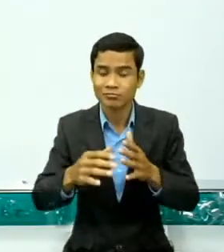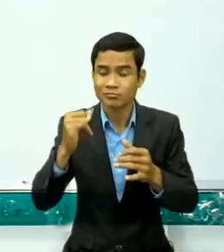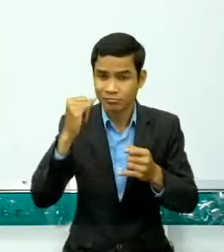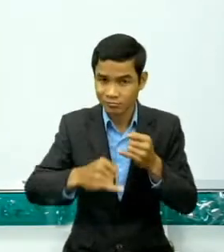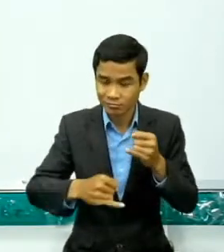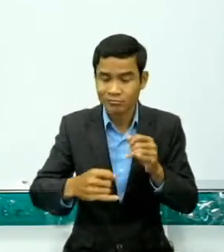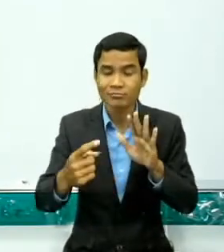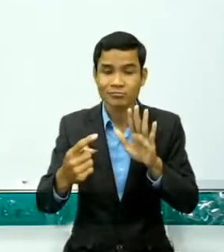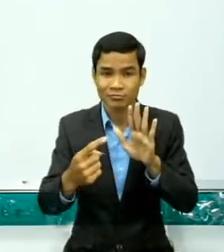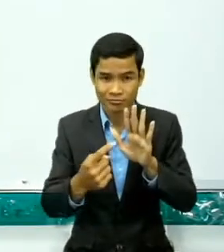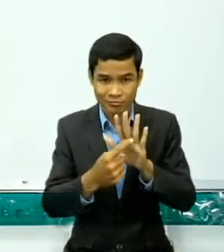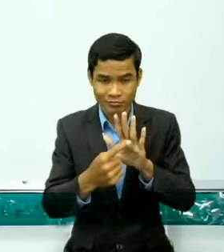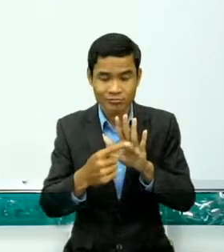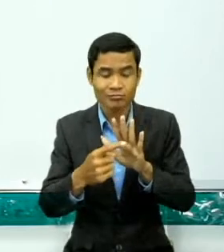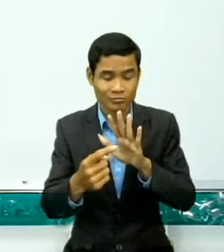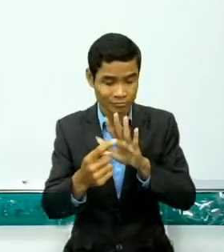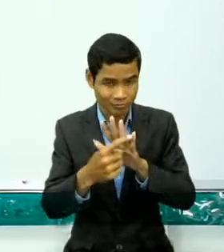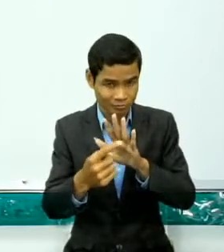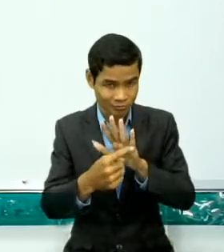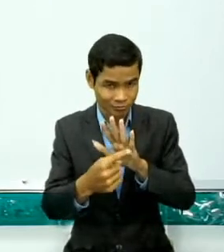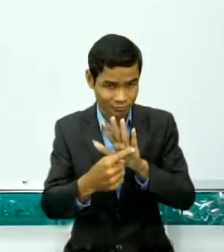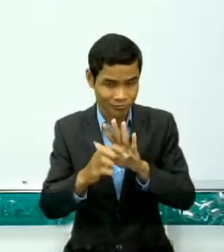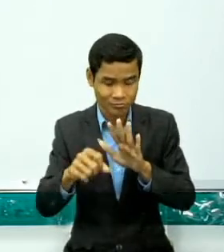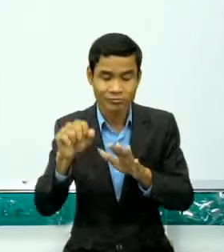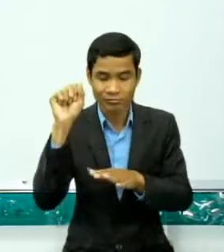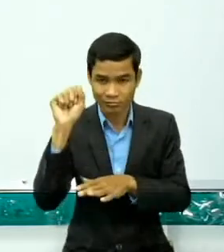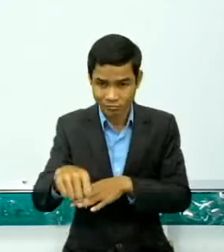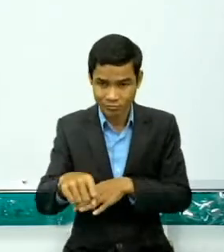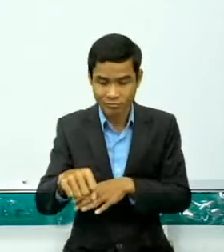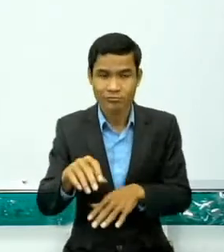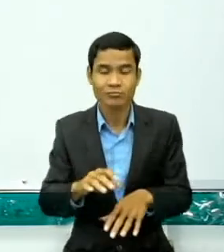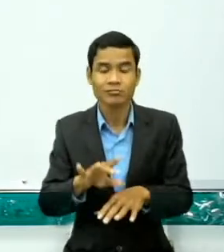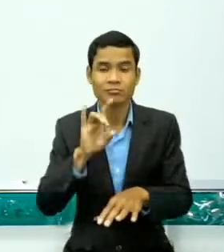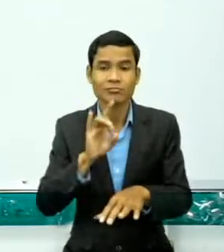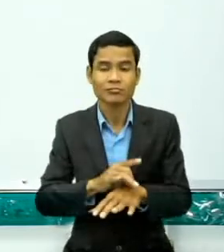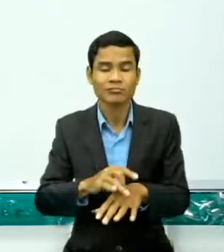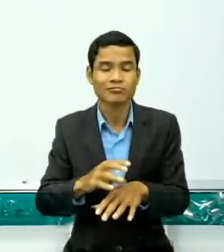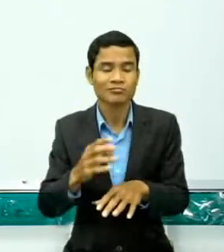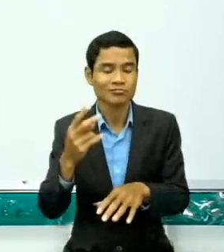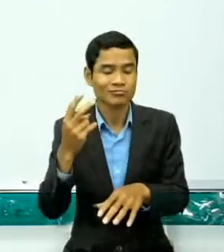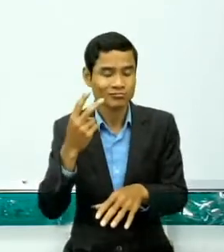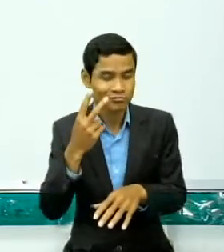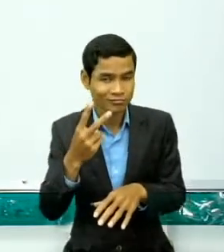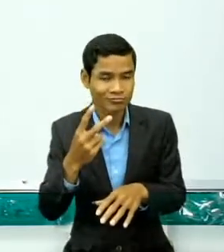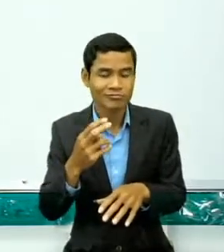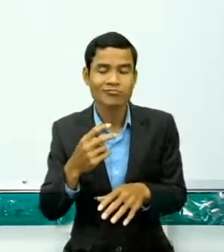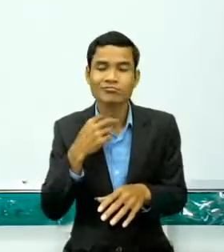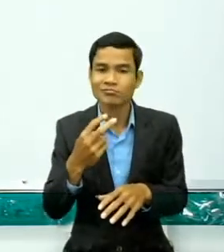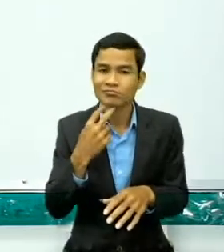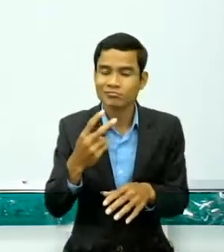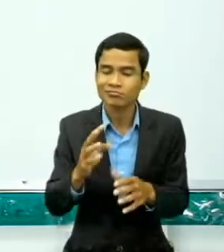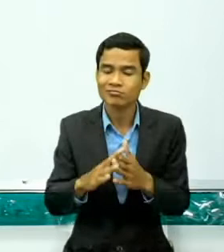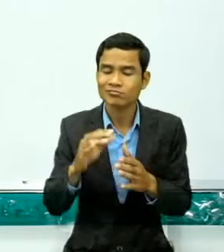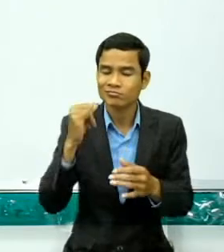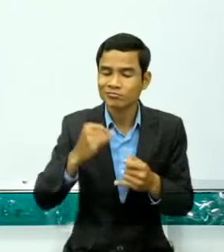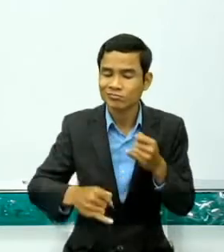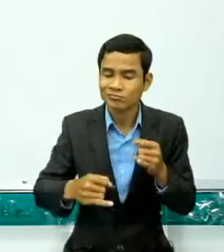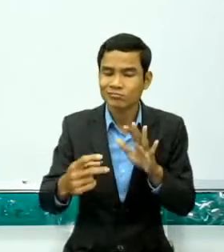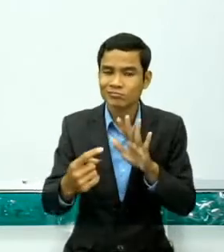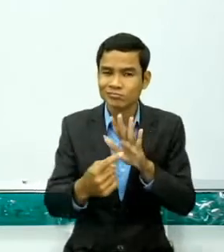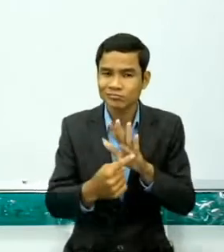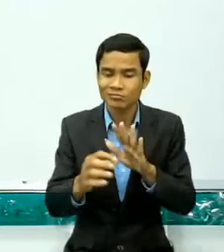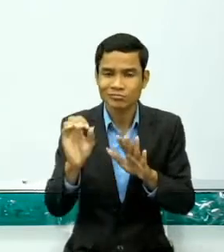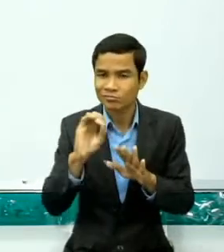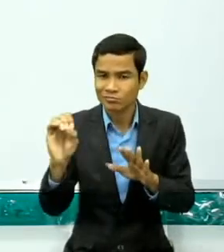ក្រោមណាក្តាប់ដៃឲ្យងក់ចុះក្រោមពេលដែលអ្នកគ្រូបន្លឺសូរមិនមានសូរចុងអឺទេគឺយើងលើកដៃឡើ